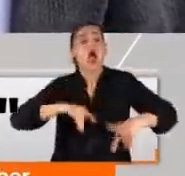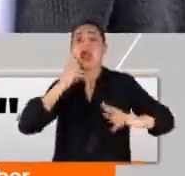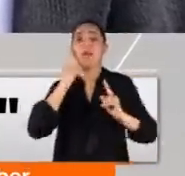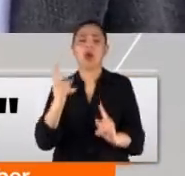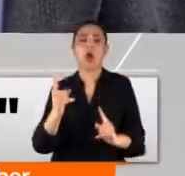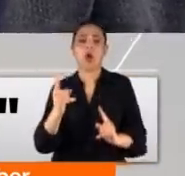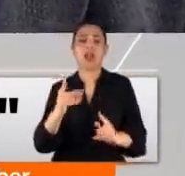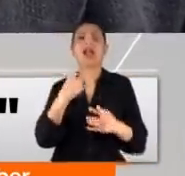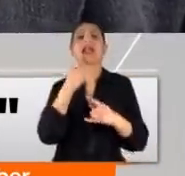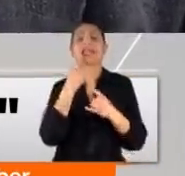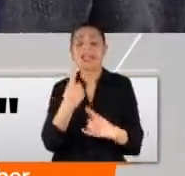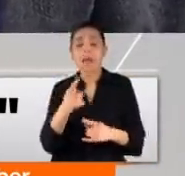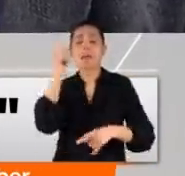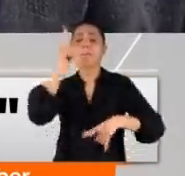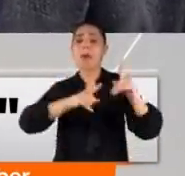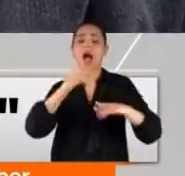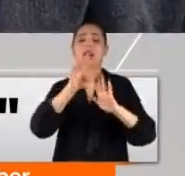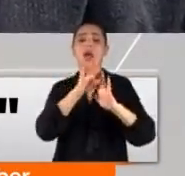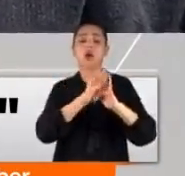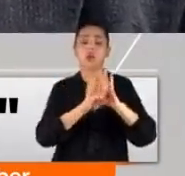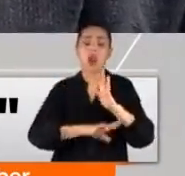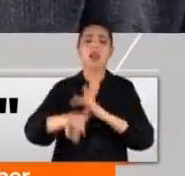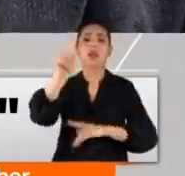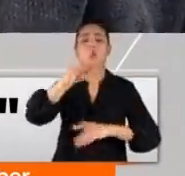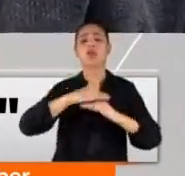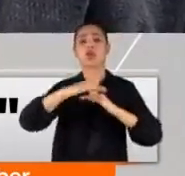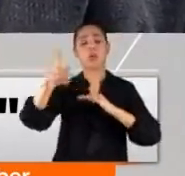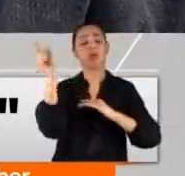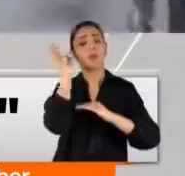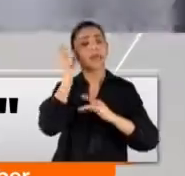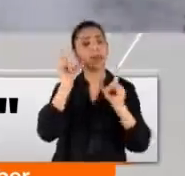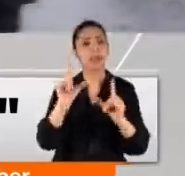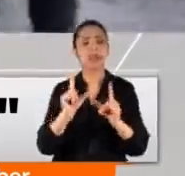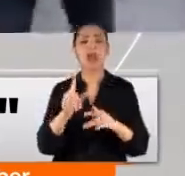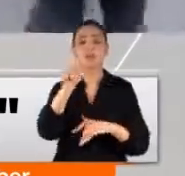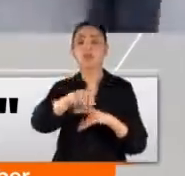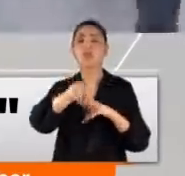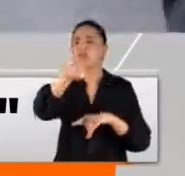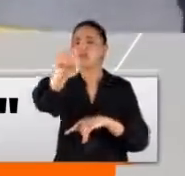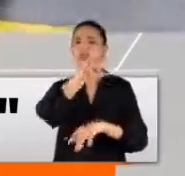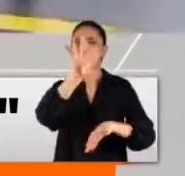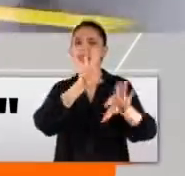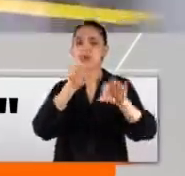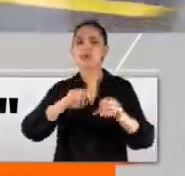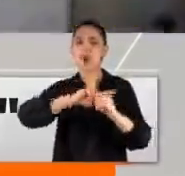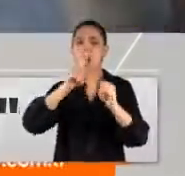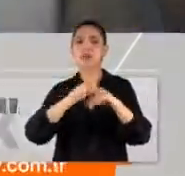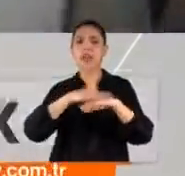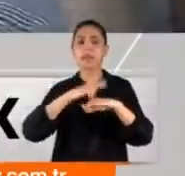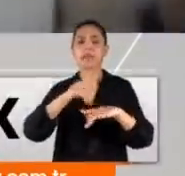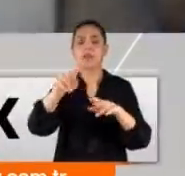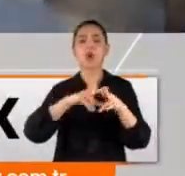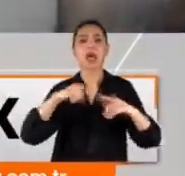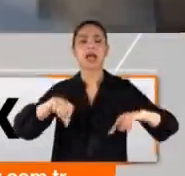düşürdü. Demek ki bazı önlemlere toplumun uyması ve bazı sıkı önlemlere ihtiyaç olabilir. Tüm bu seçenekler bu hafta yapılması planlanan